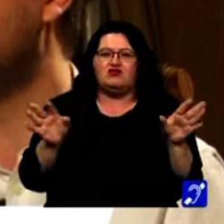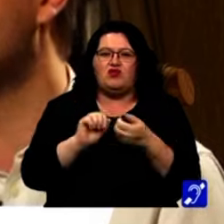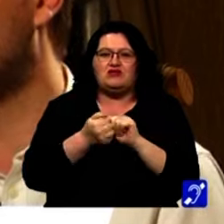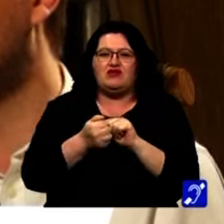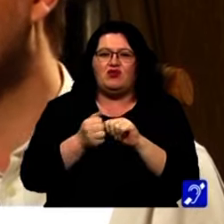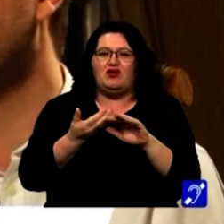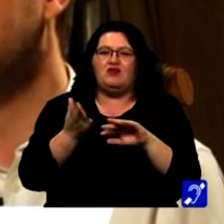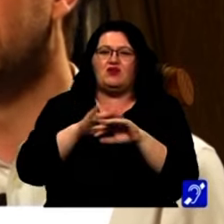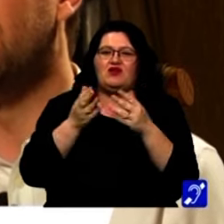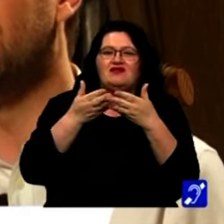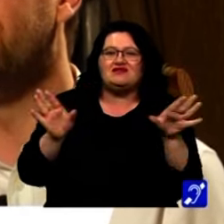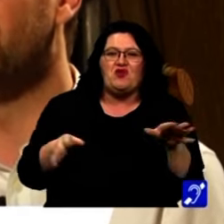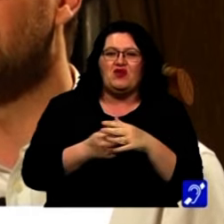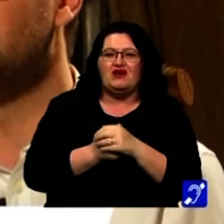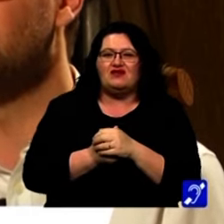să-i redescoper.